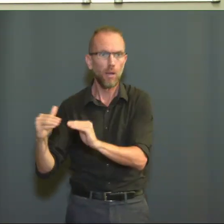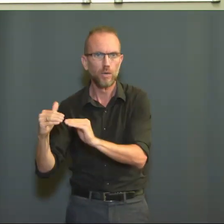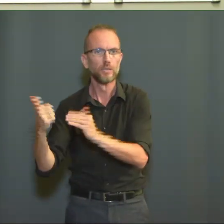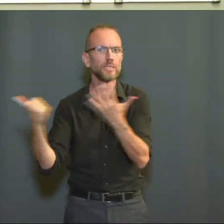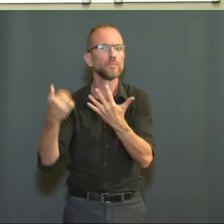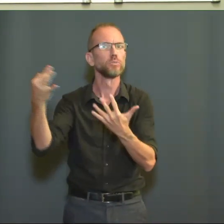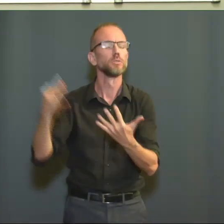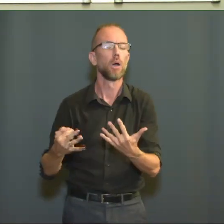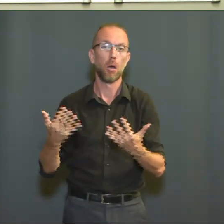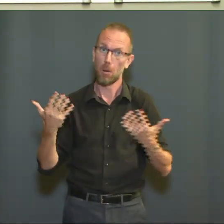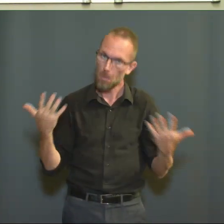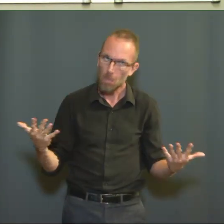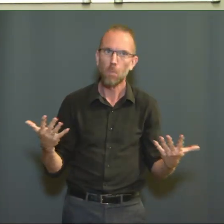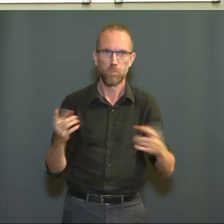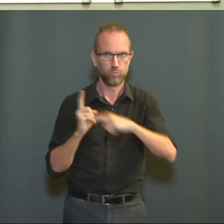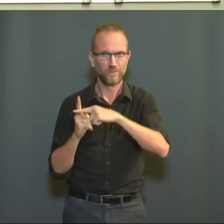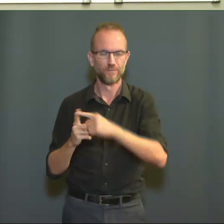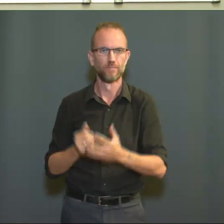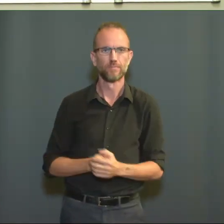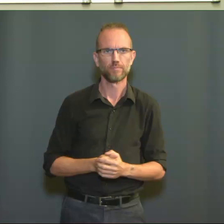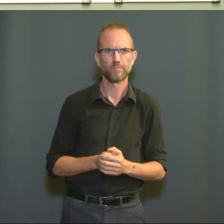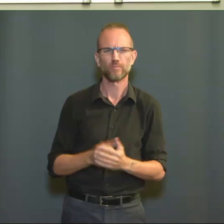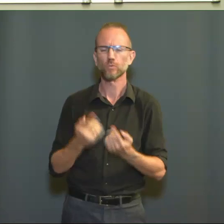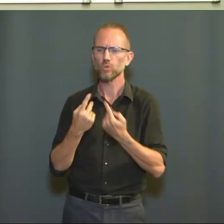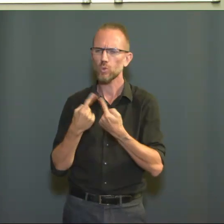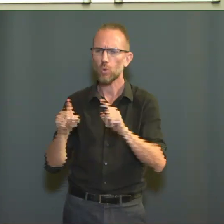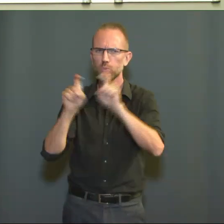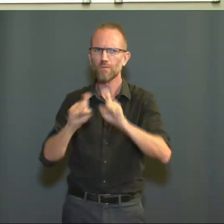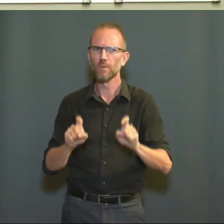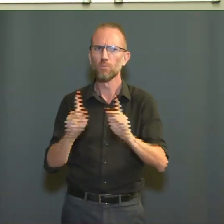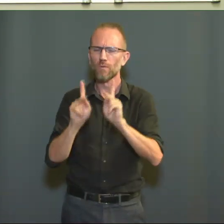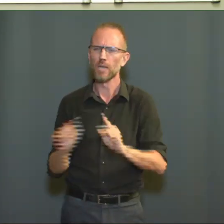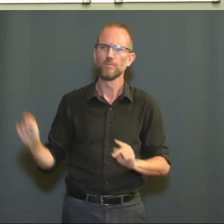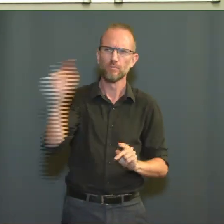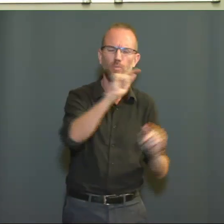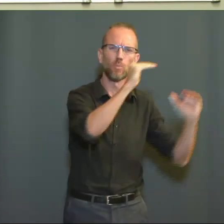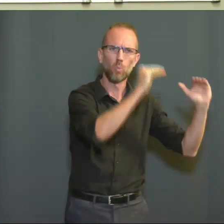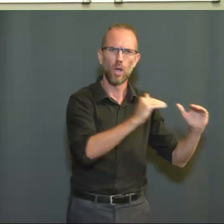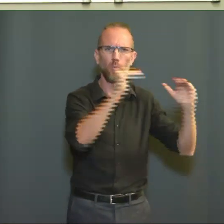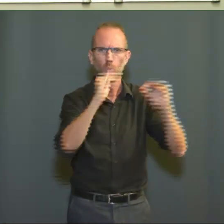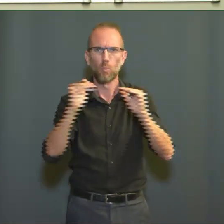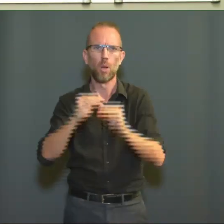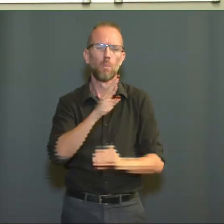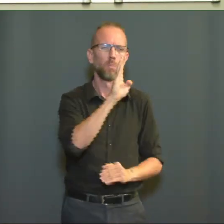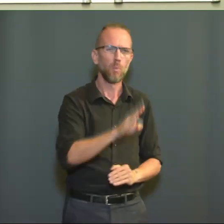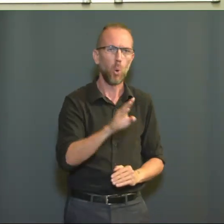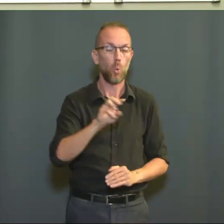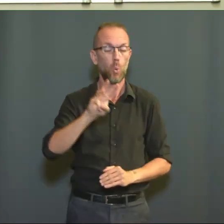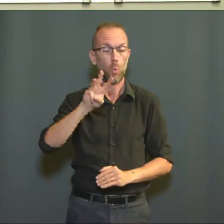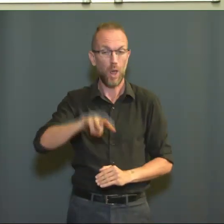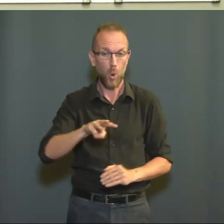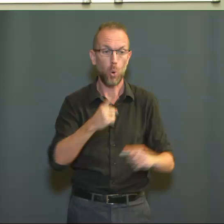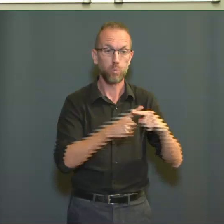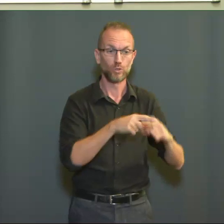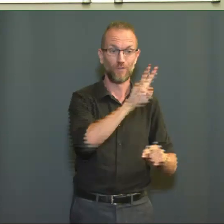Plusieurs provinces ont aussi une petite diminution des chiffres, comme le Brabant wallon et la Flandre orientale. Pour les autres provinces, avec